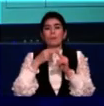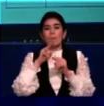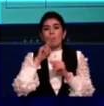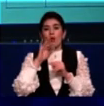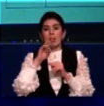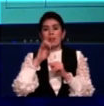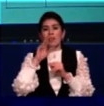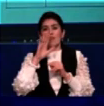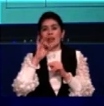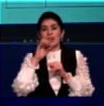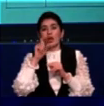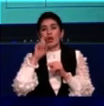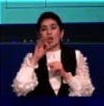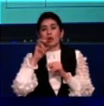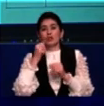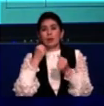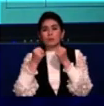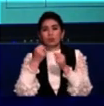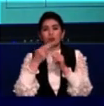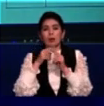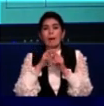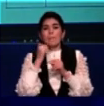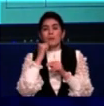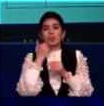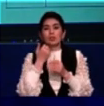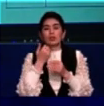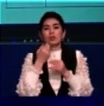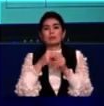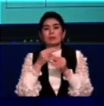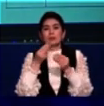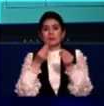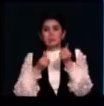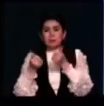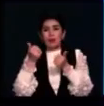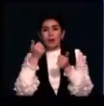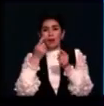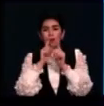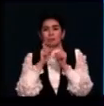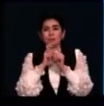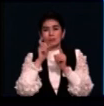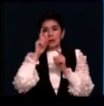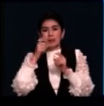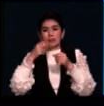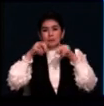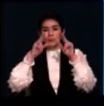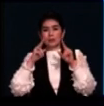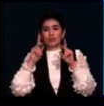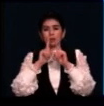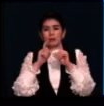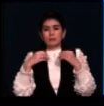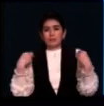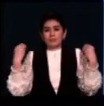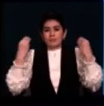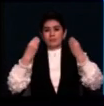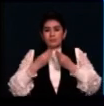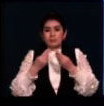ham pishiq mahsulot hisoblanadi. Sun'iy charm, plash, plyonka quvurlar ishlab chiqarishda